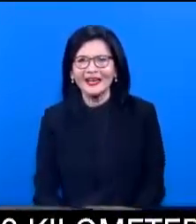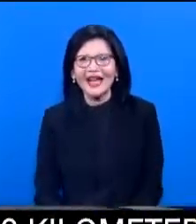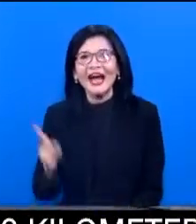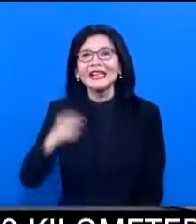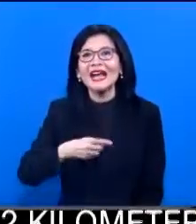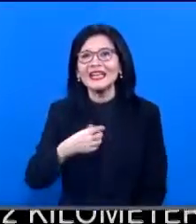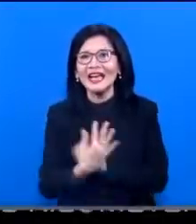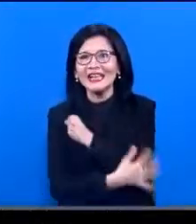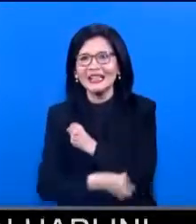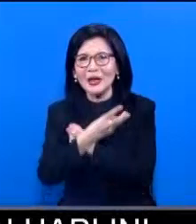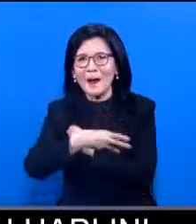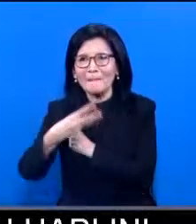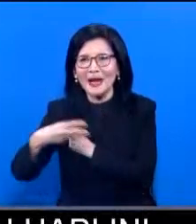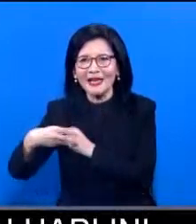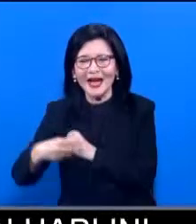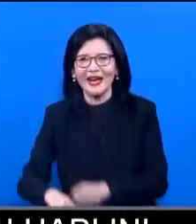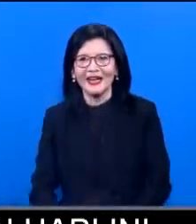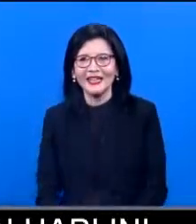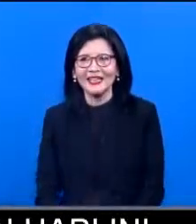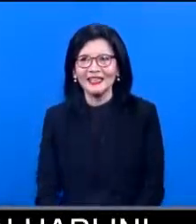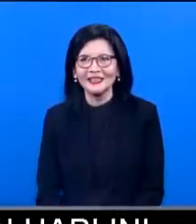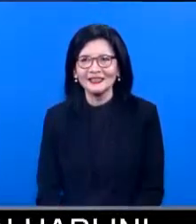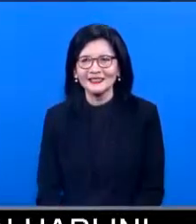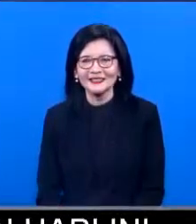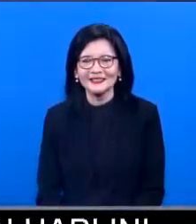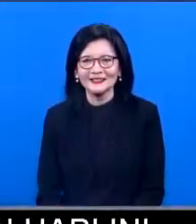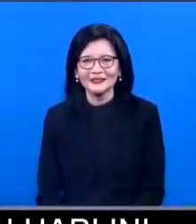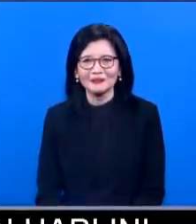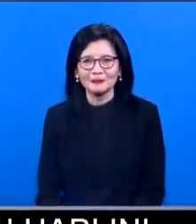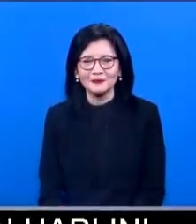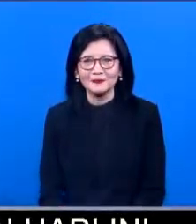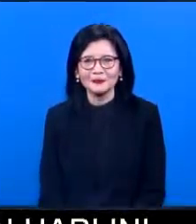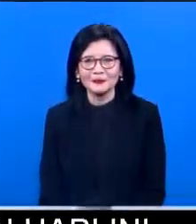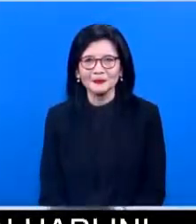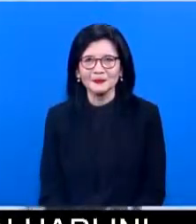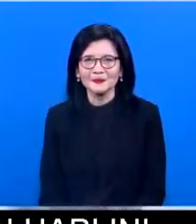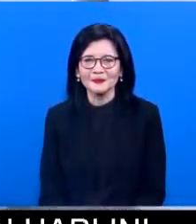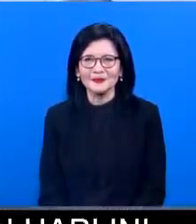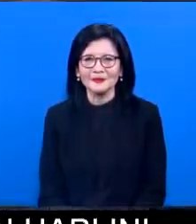negeri Belanda, Hollandsprehen katanya. Masa ya? Ini dia liputannya.